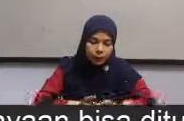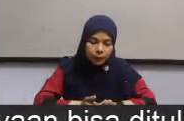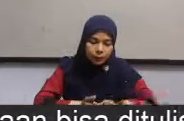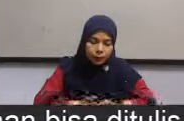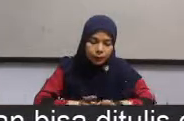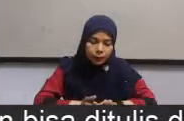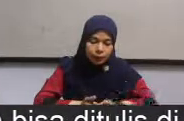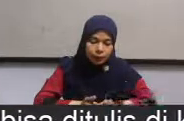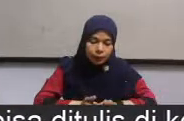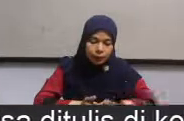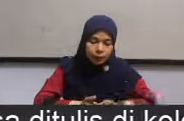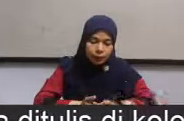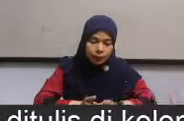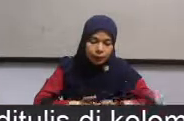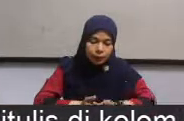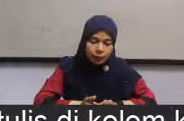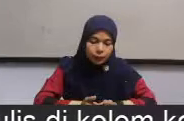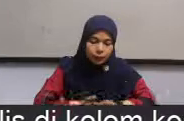Halo huhuhu